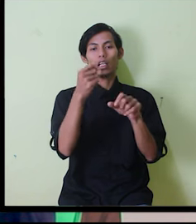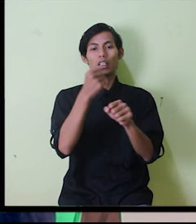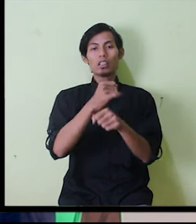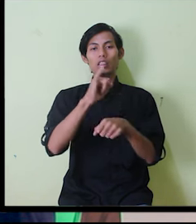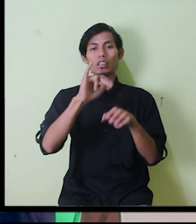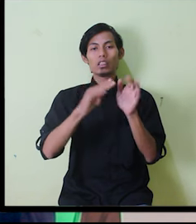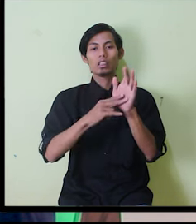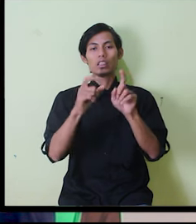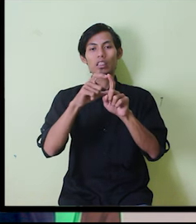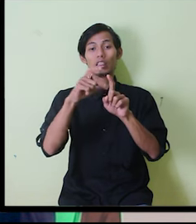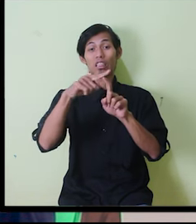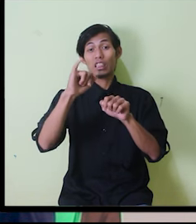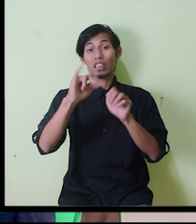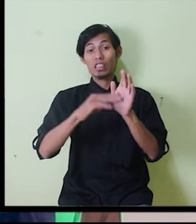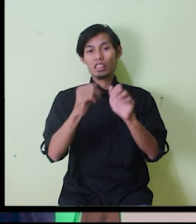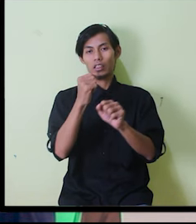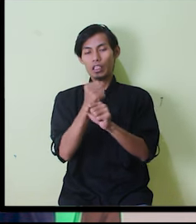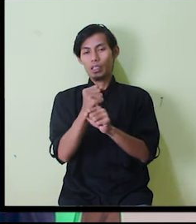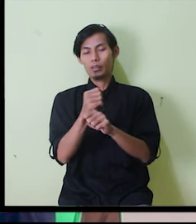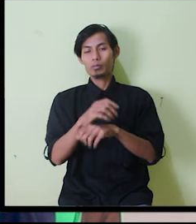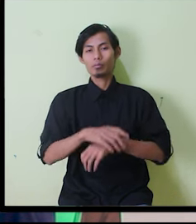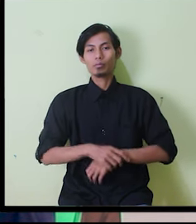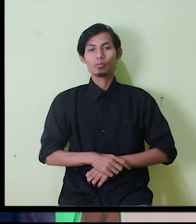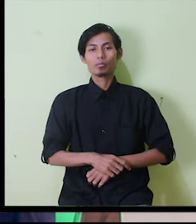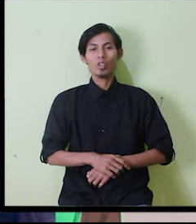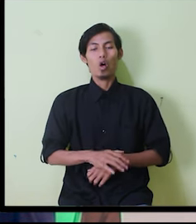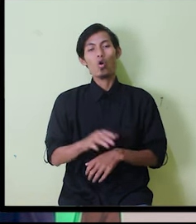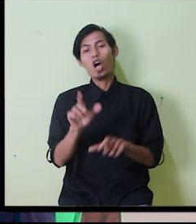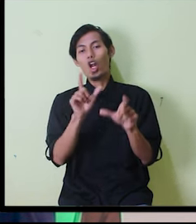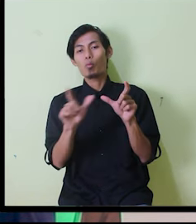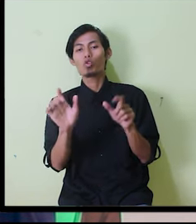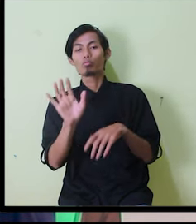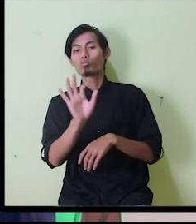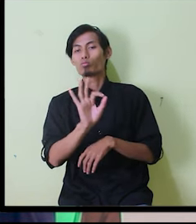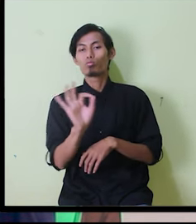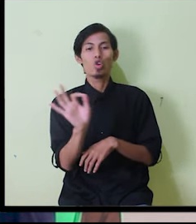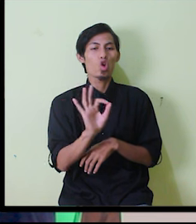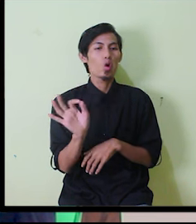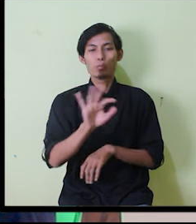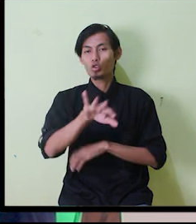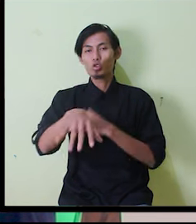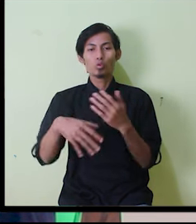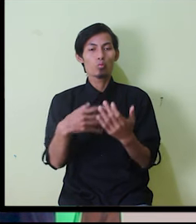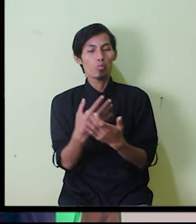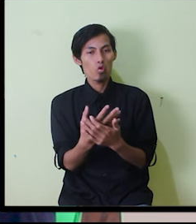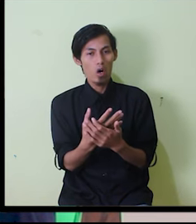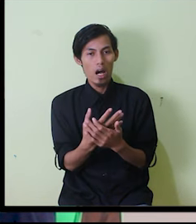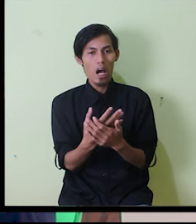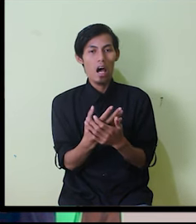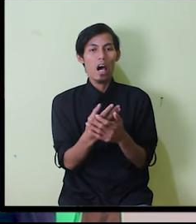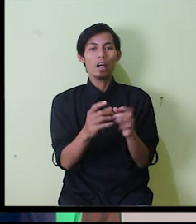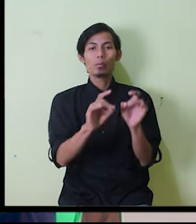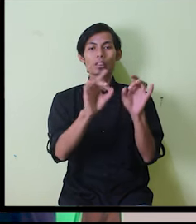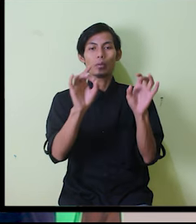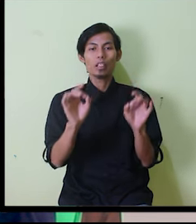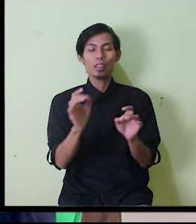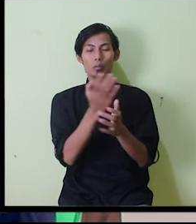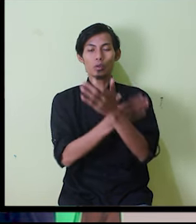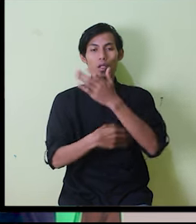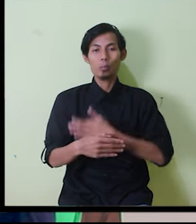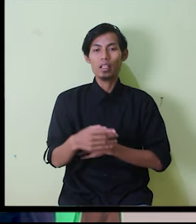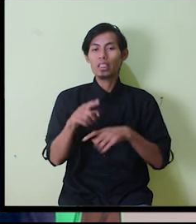teman-teman di fabel Iya walaupun tidak seluruhnya sih ee semua ragam Di faabel tapi sudah sudah berproses Mbak